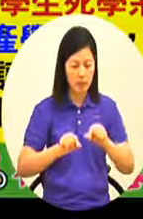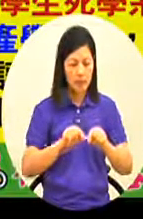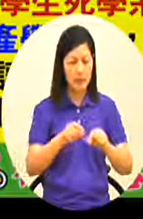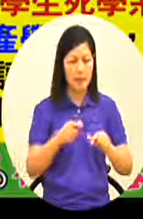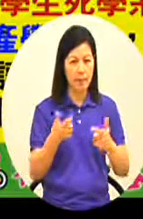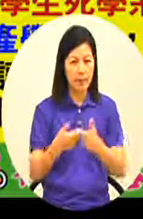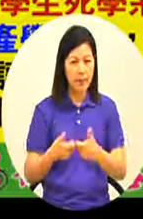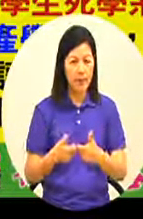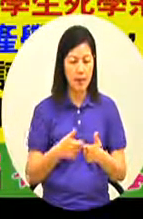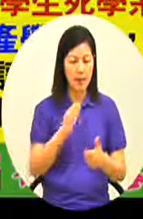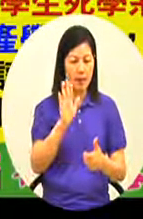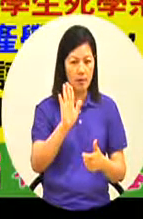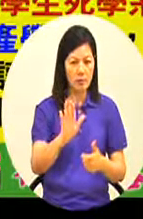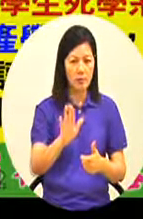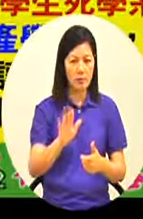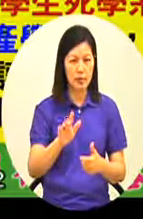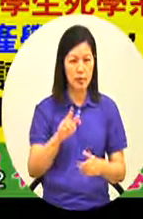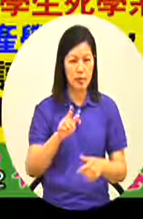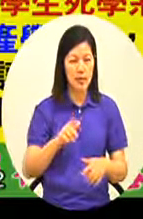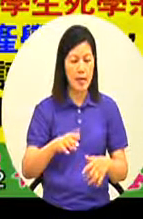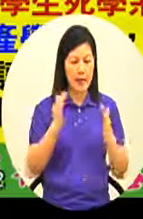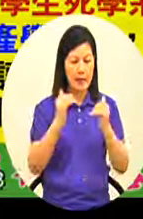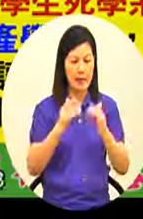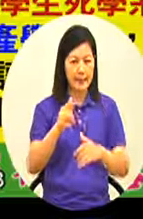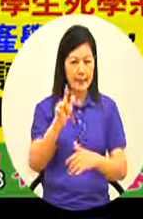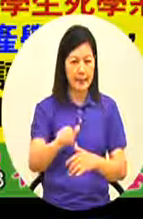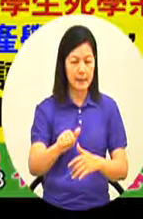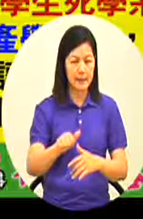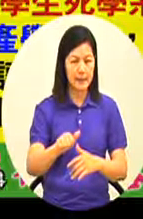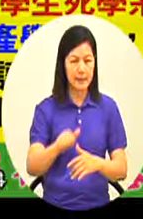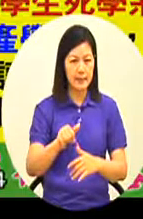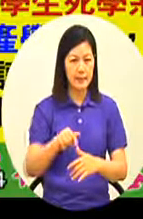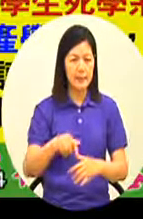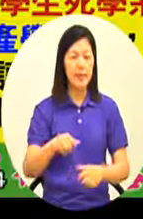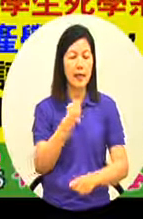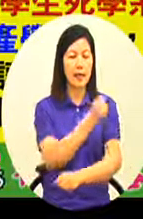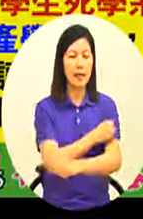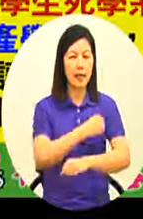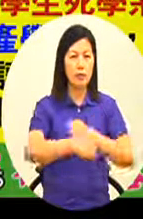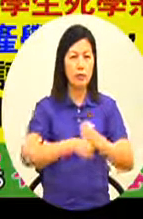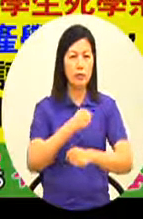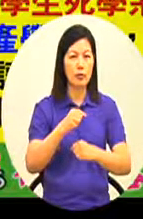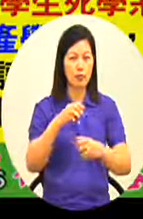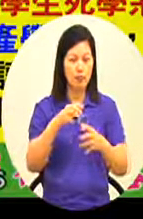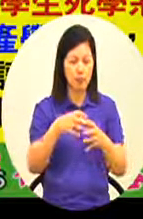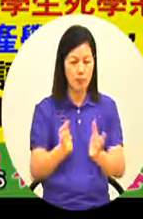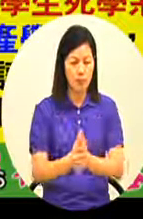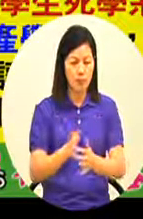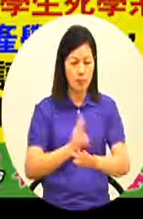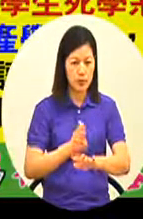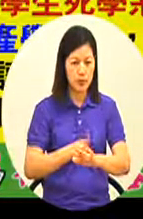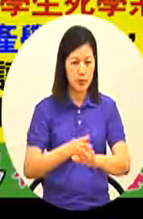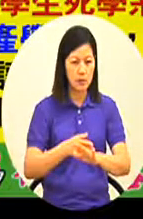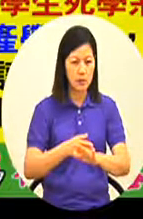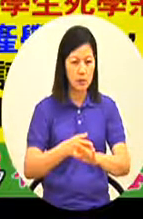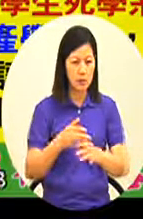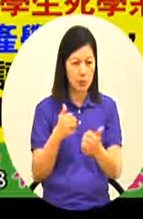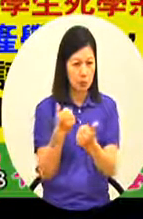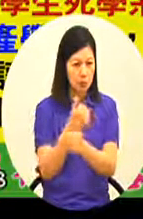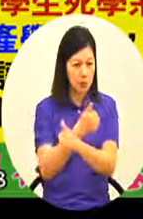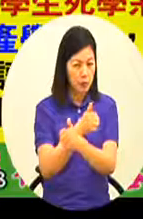要经过取得劳动部技术检定中心它的合法